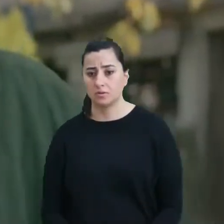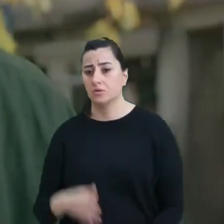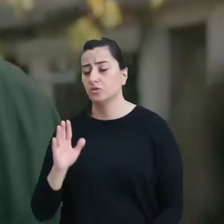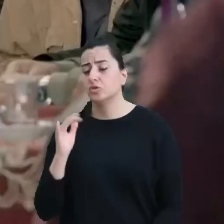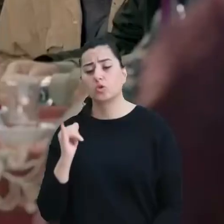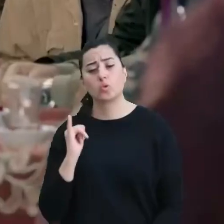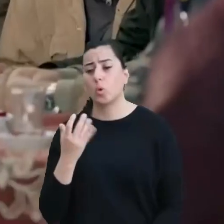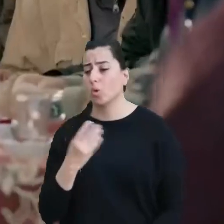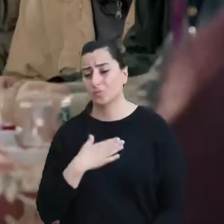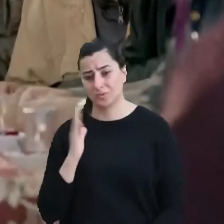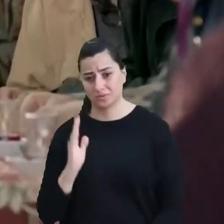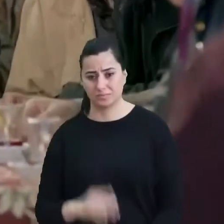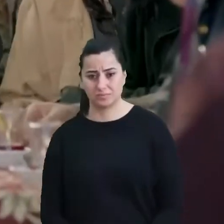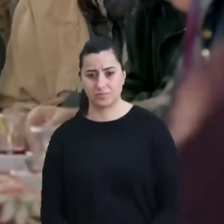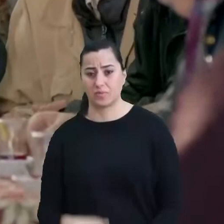Çok kötü oldum ben hocam.